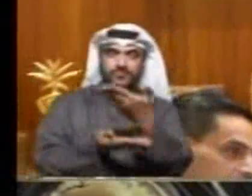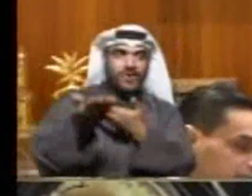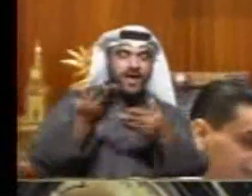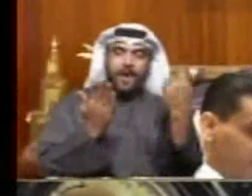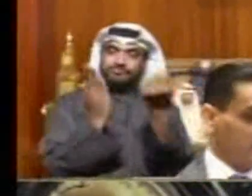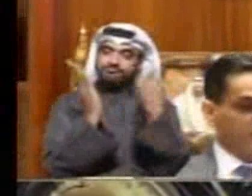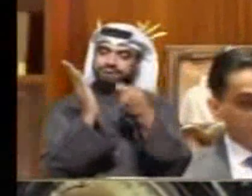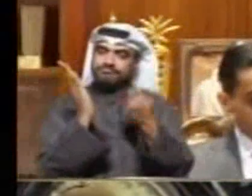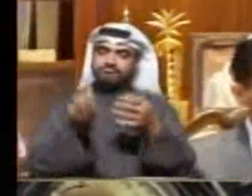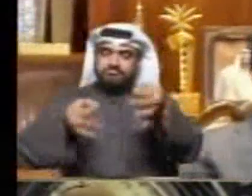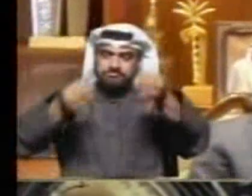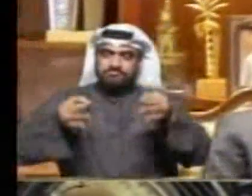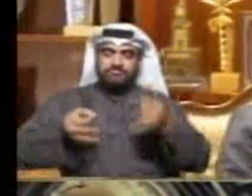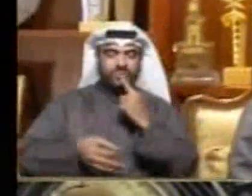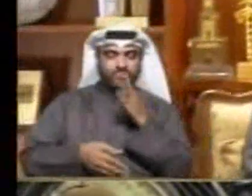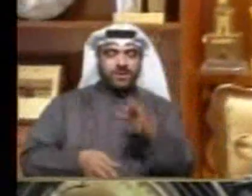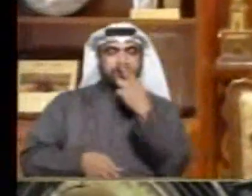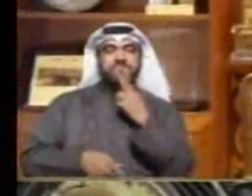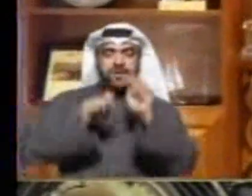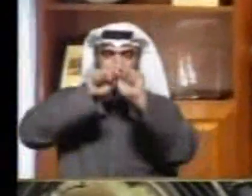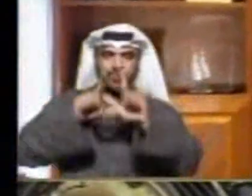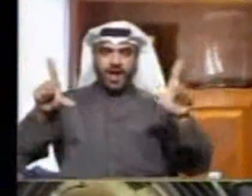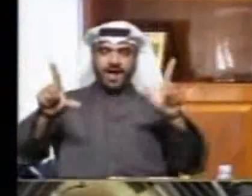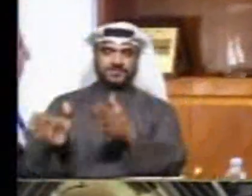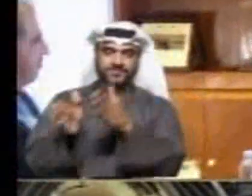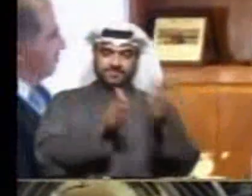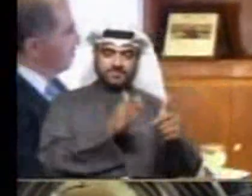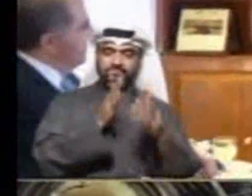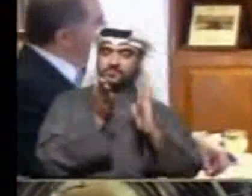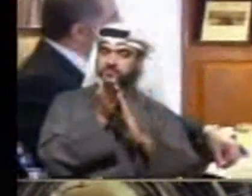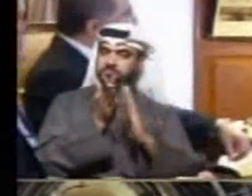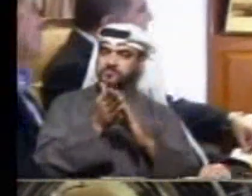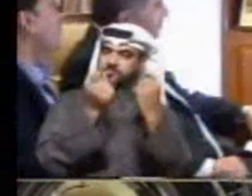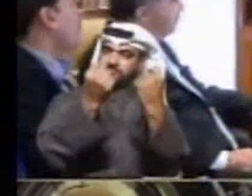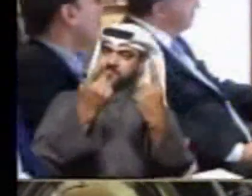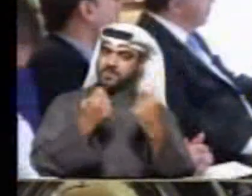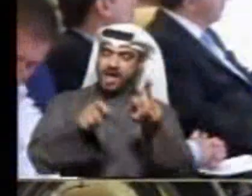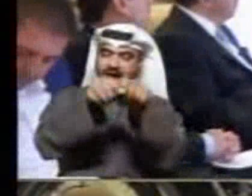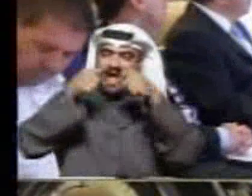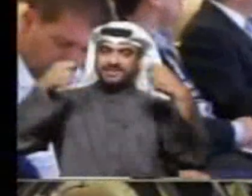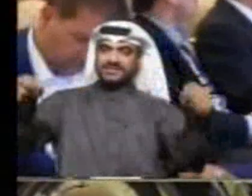المستحقة بكل مهنية وإنصاف، مشيدا كذلك بدور الصحافة الأردنية الكبير